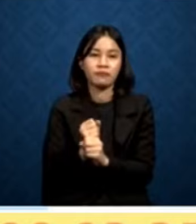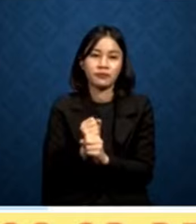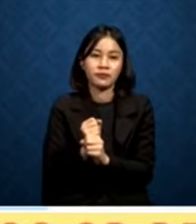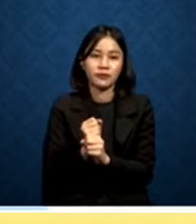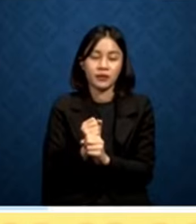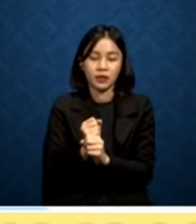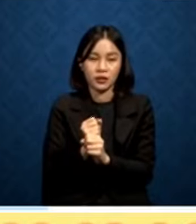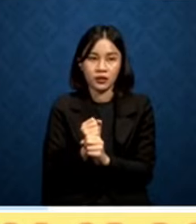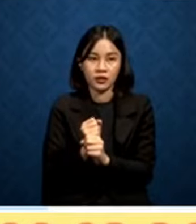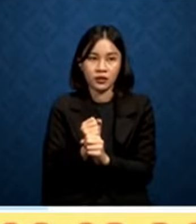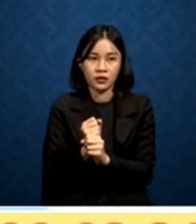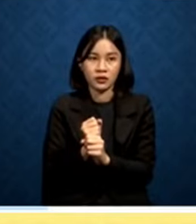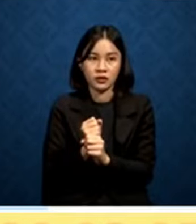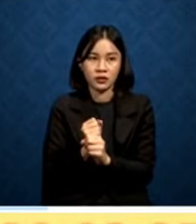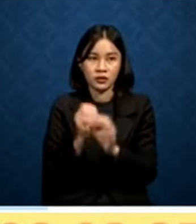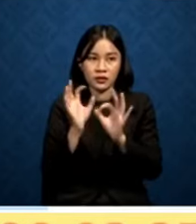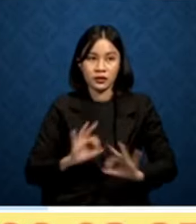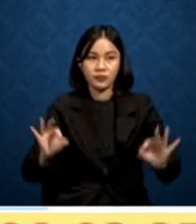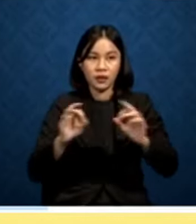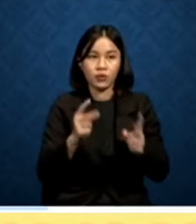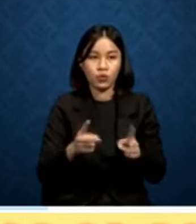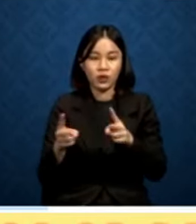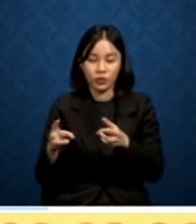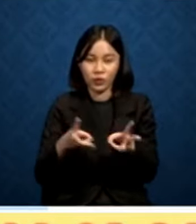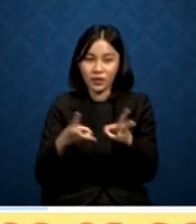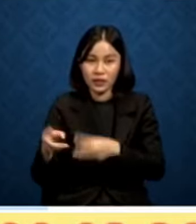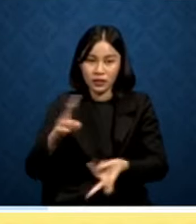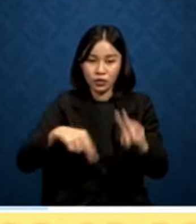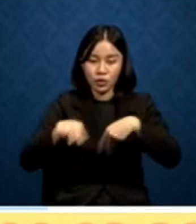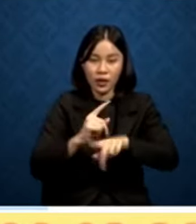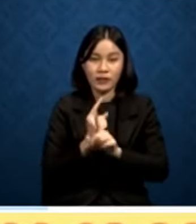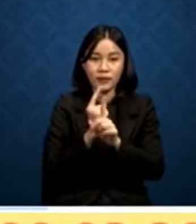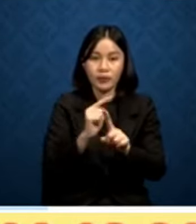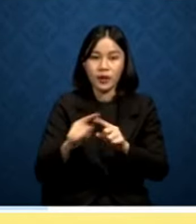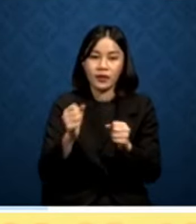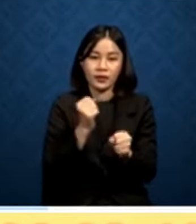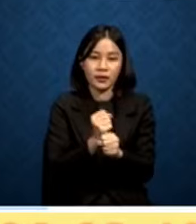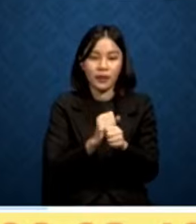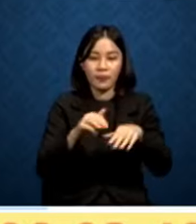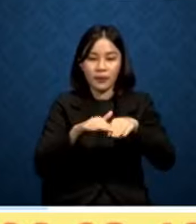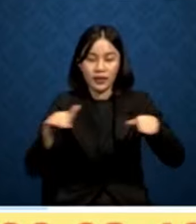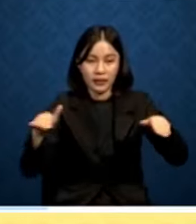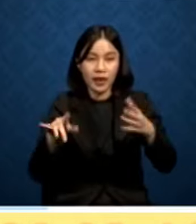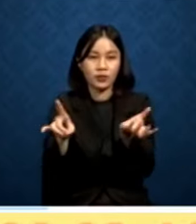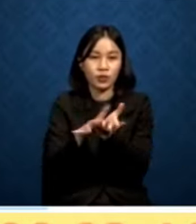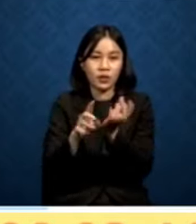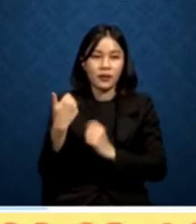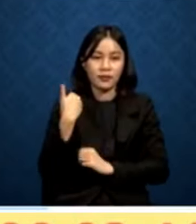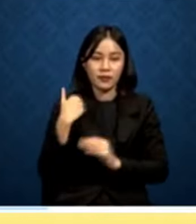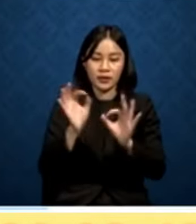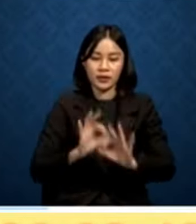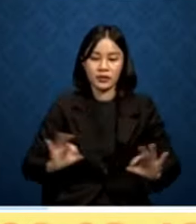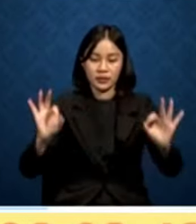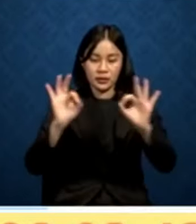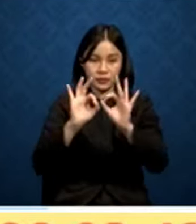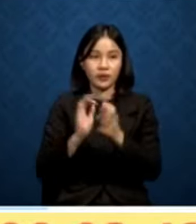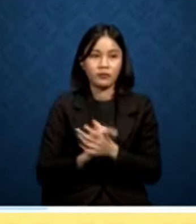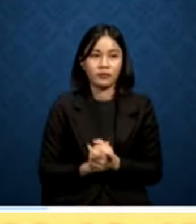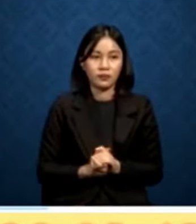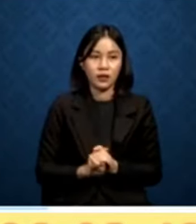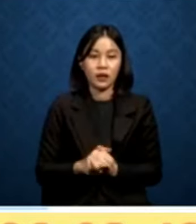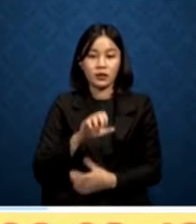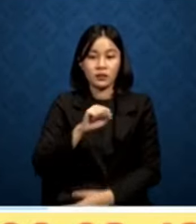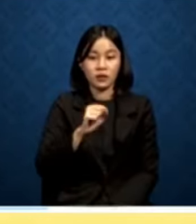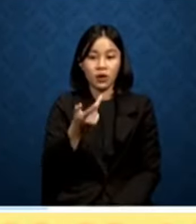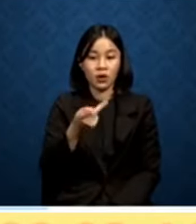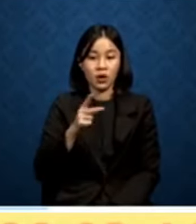โยเฉพาะการตรวสบติดตามประเมญผลให้ทำมาี้้อยมพระสทธิาพมากขึนนะ นคอส่สำคัญแล้อกอย่หนึ่งที่ทางสข